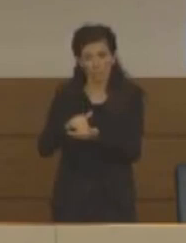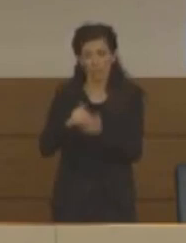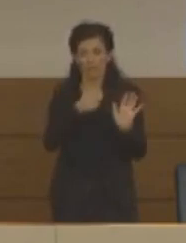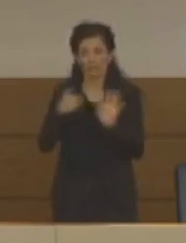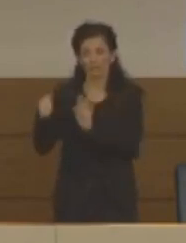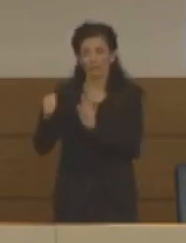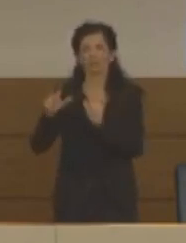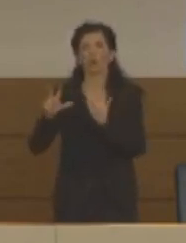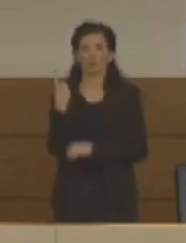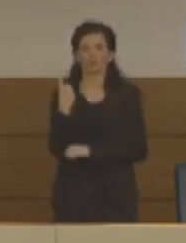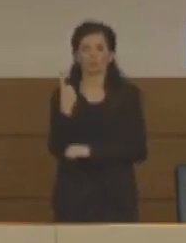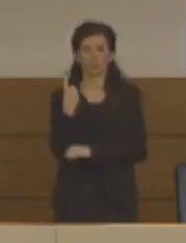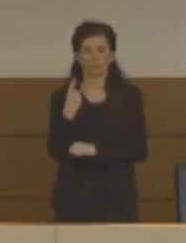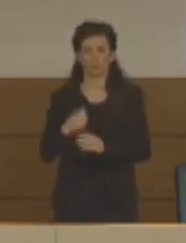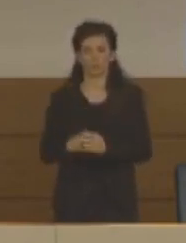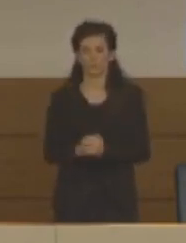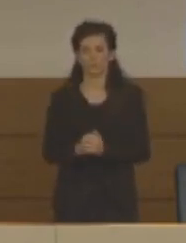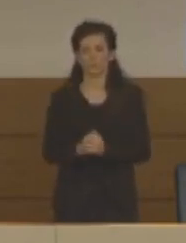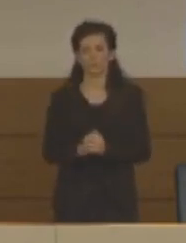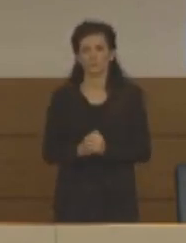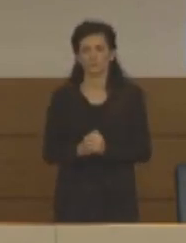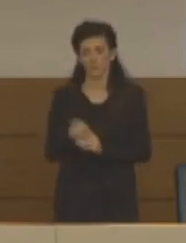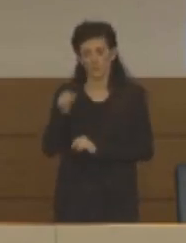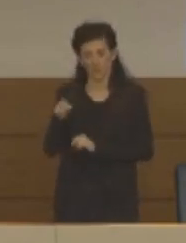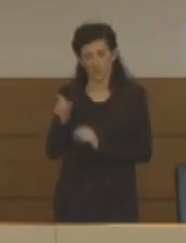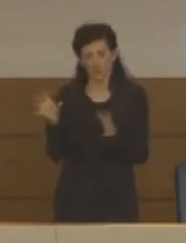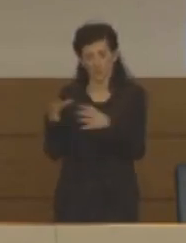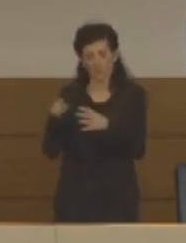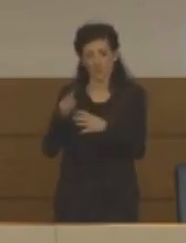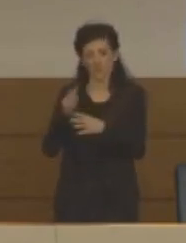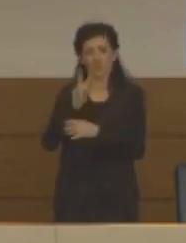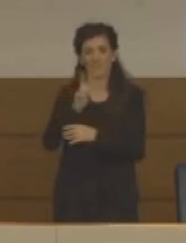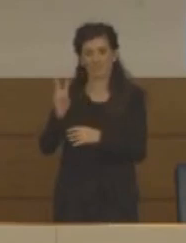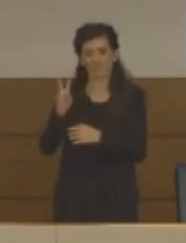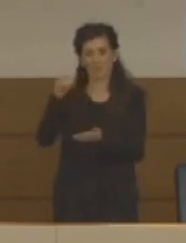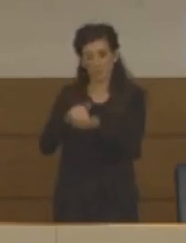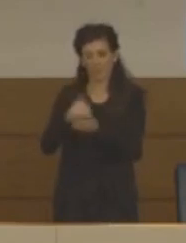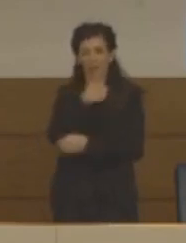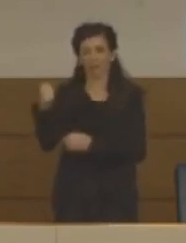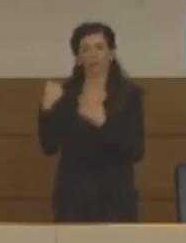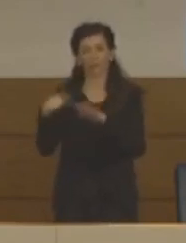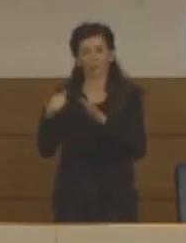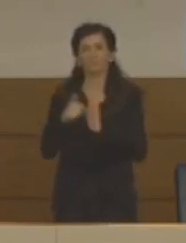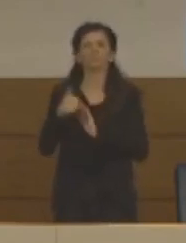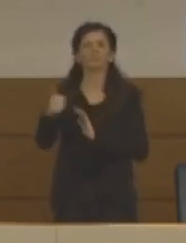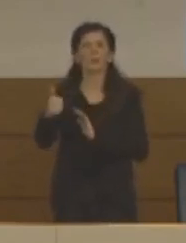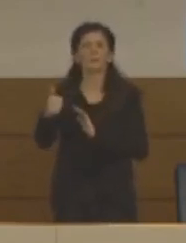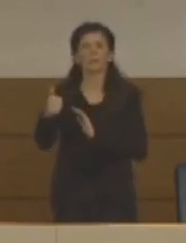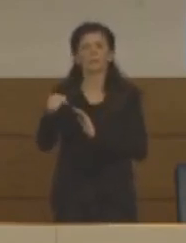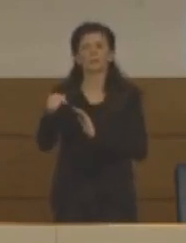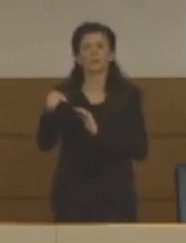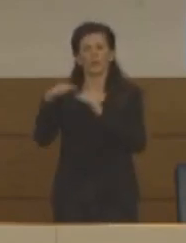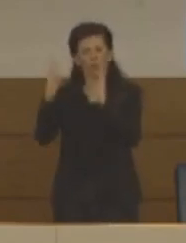cioè 681 di queste 22.116 sono isolamento senza